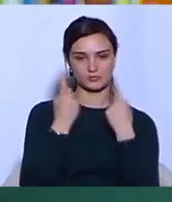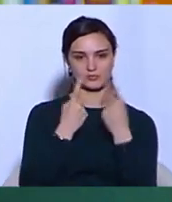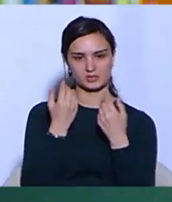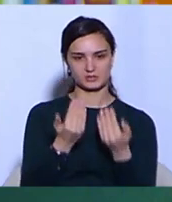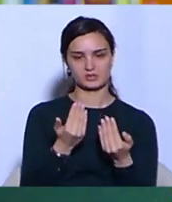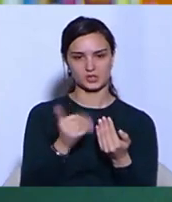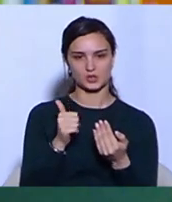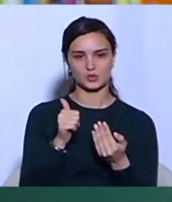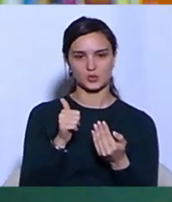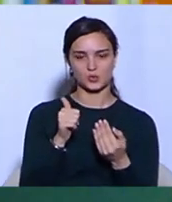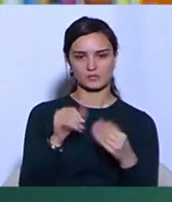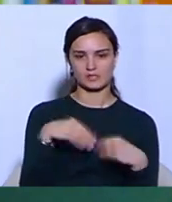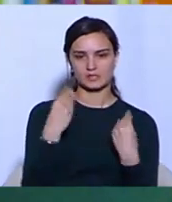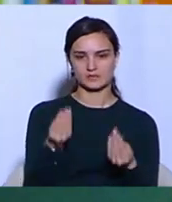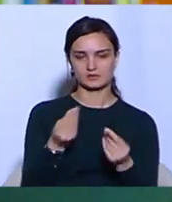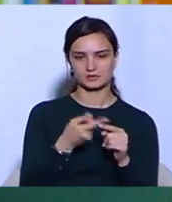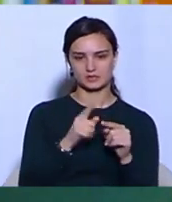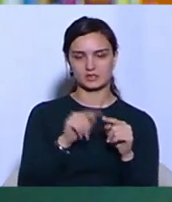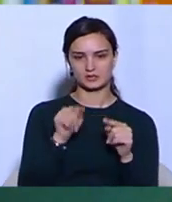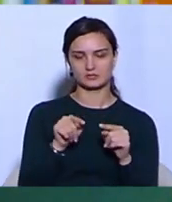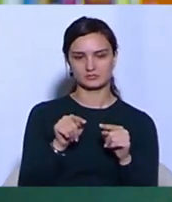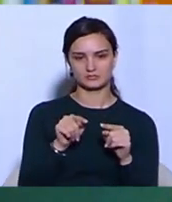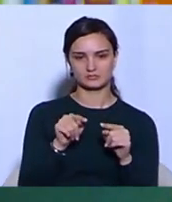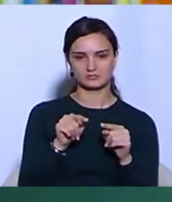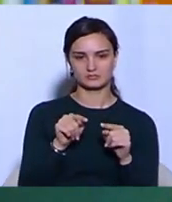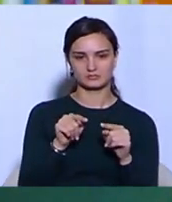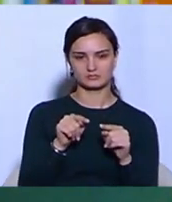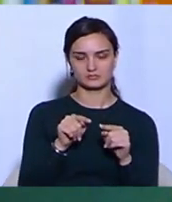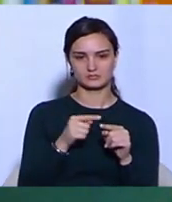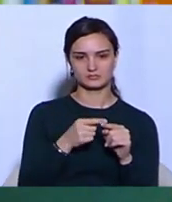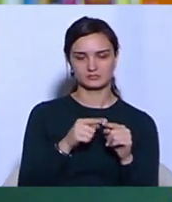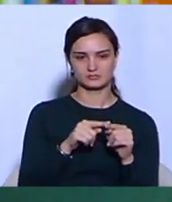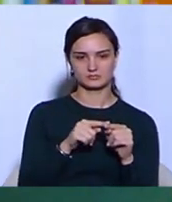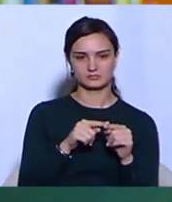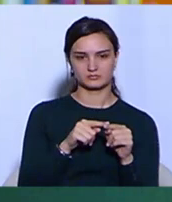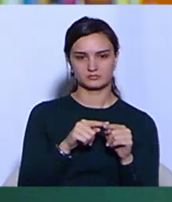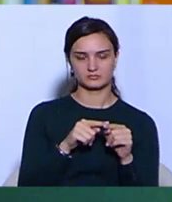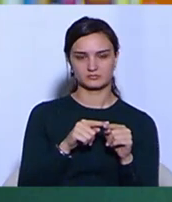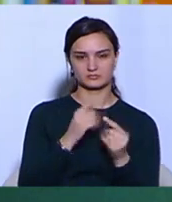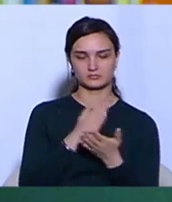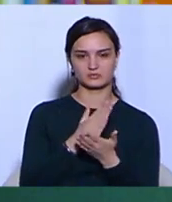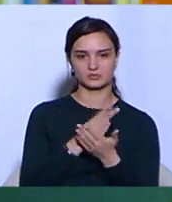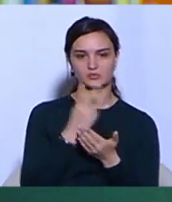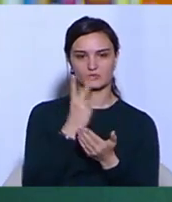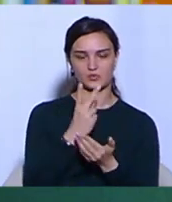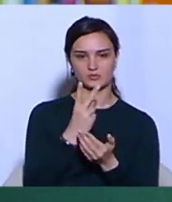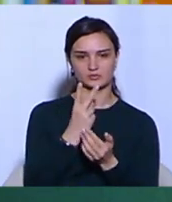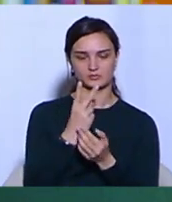ხომ? როგორ ვაწვით მოკლედ რომ გავიაროთ ეს გზა? არის ორი